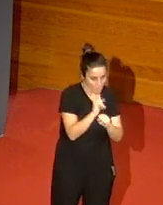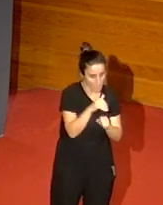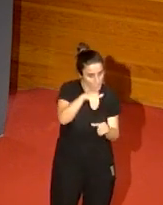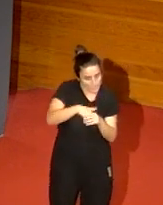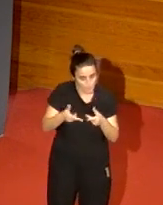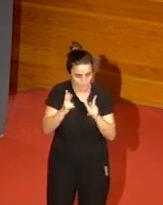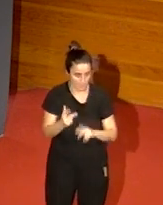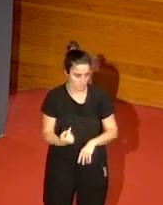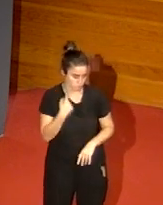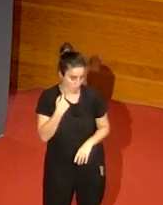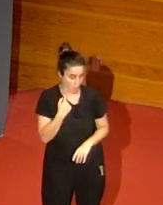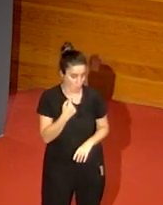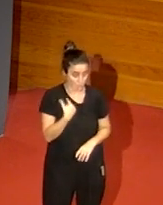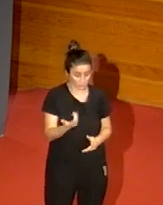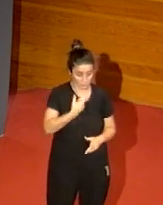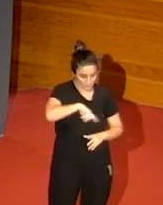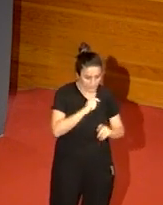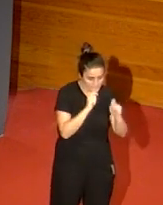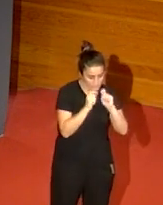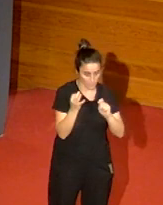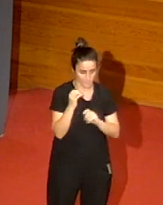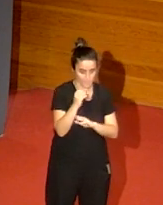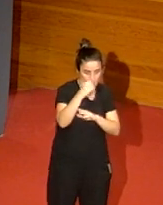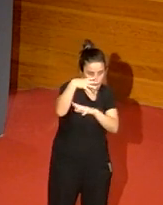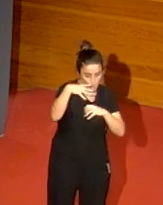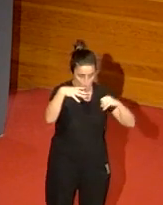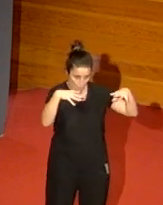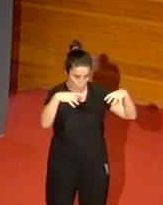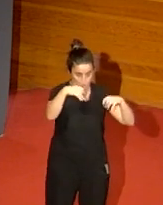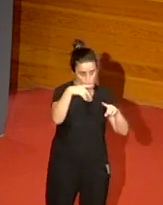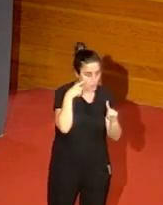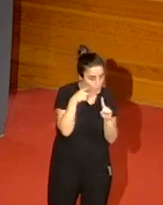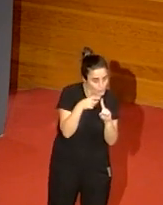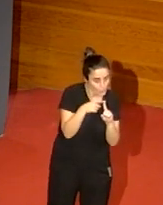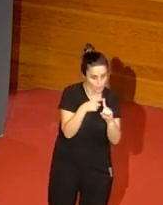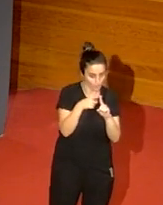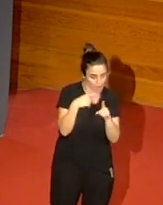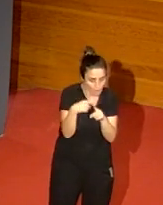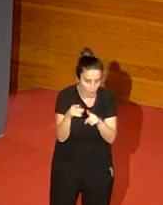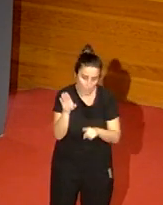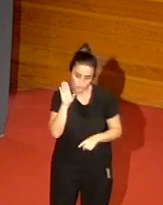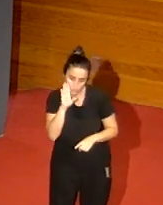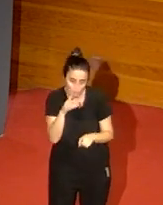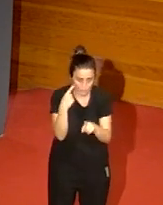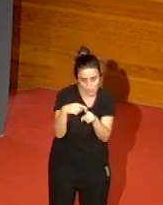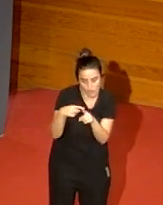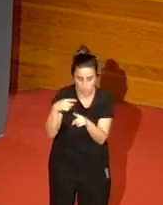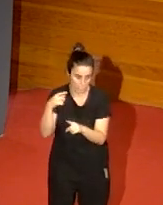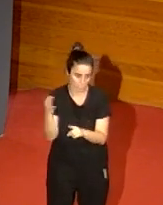Eta kazetaritzaren lana da argiak piztu, fokoak piztu eta estoldak, Villarejoak eta bere enparau guztiak